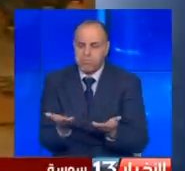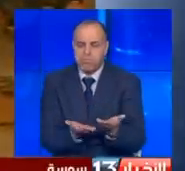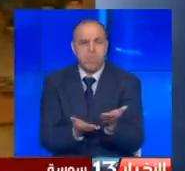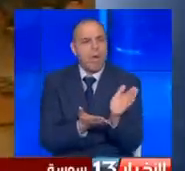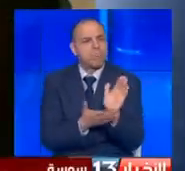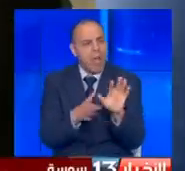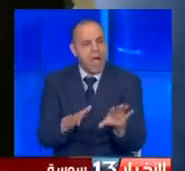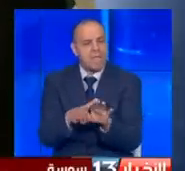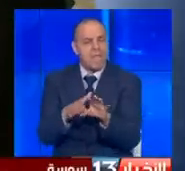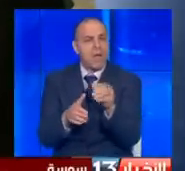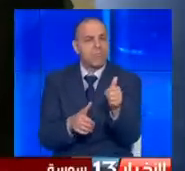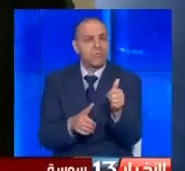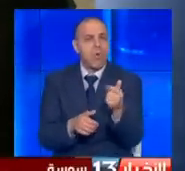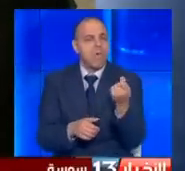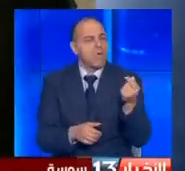احتفاليه